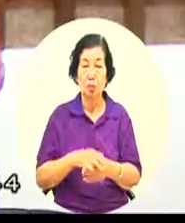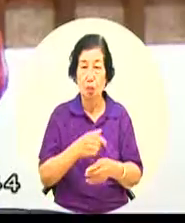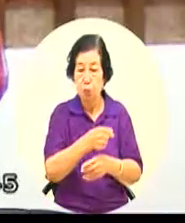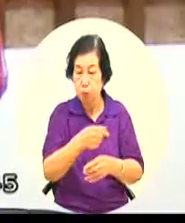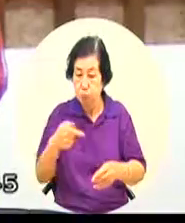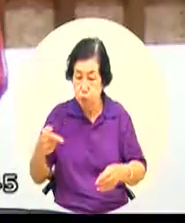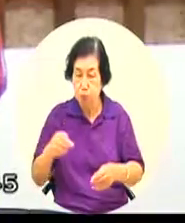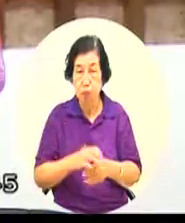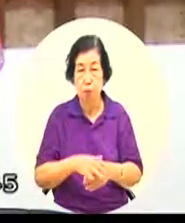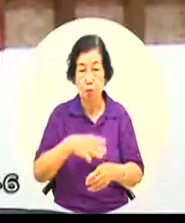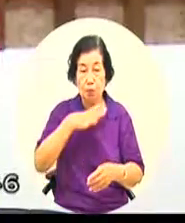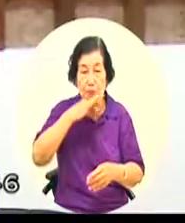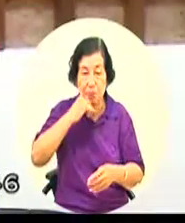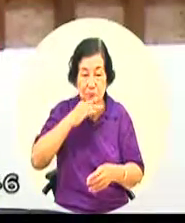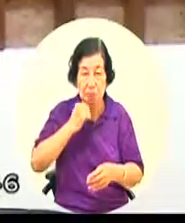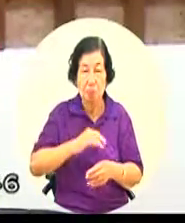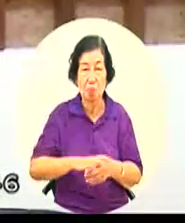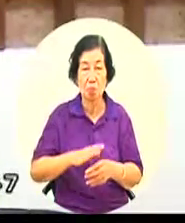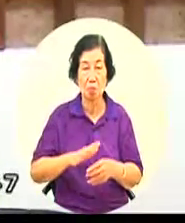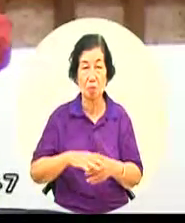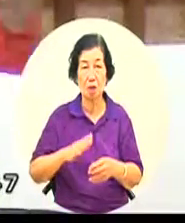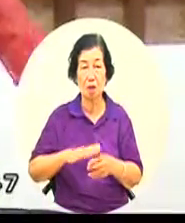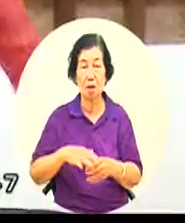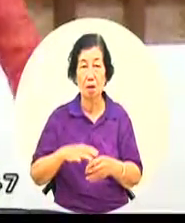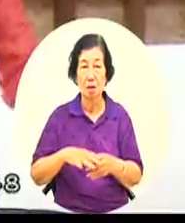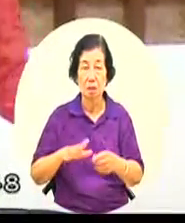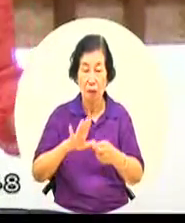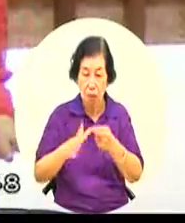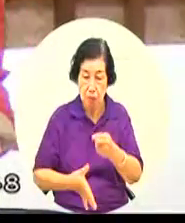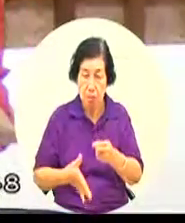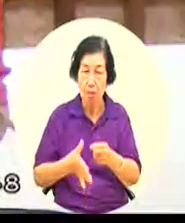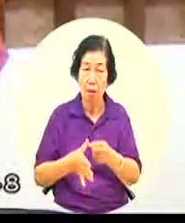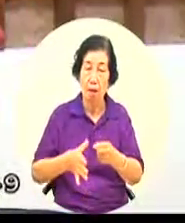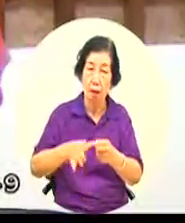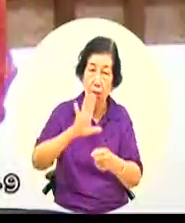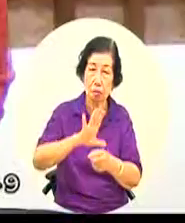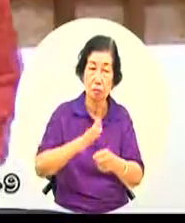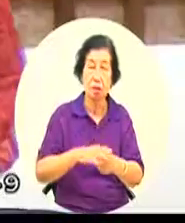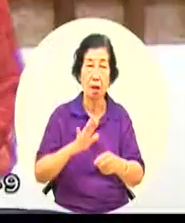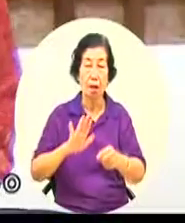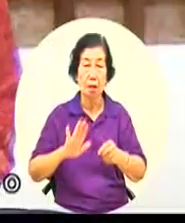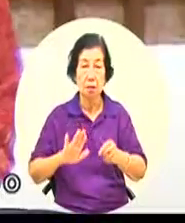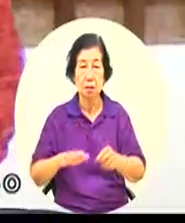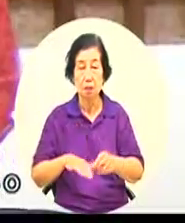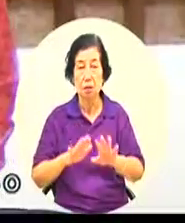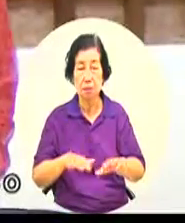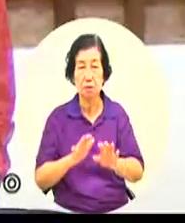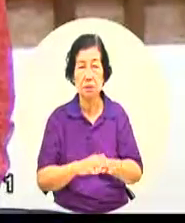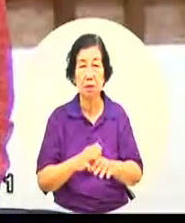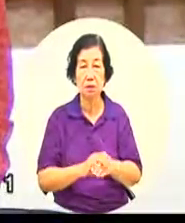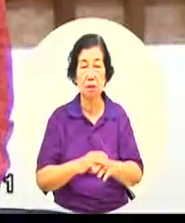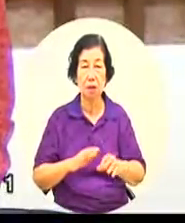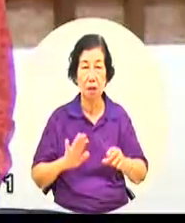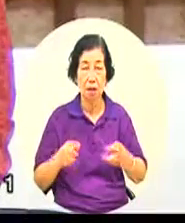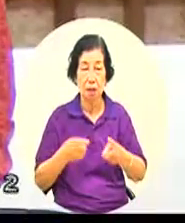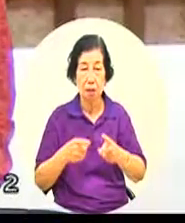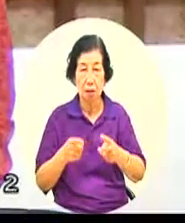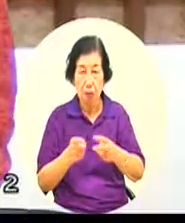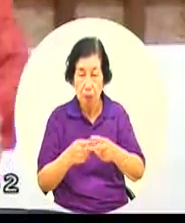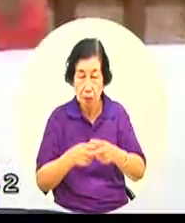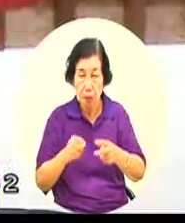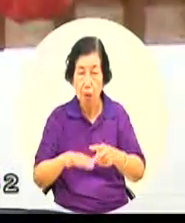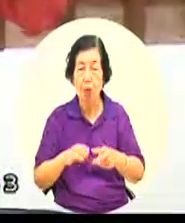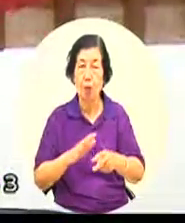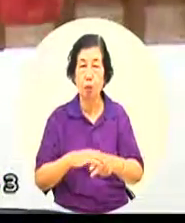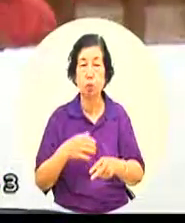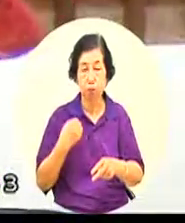才是可怕。就从国中、高中，现在甚至小学生，他都知道哪里有毒品，哪里可以买。你知道小学生